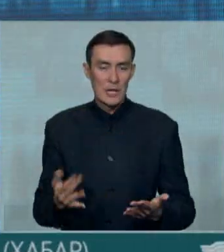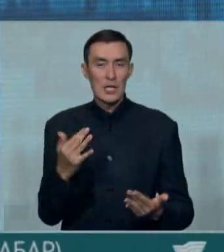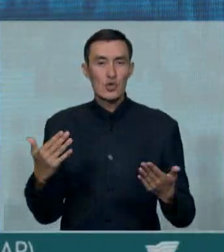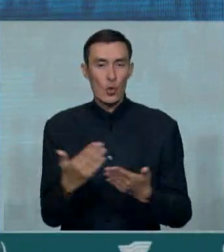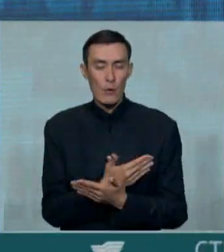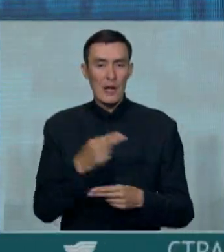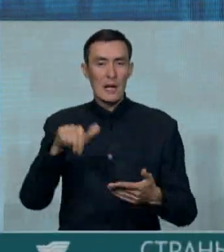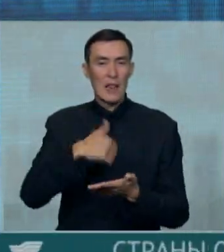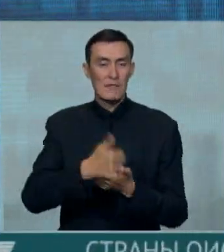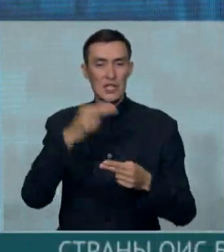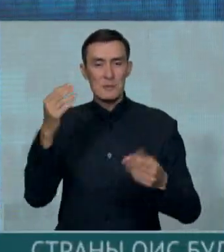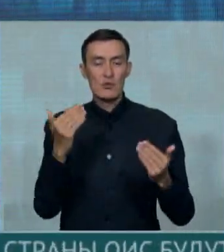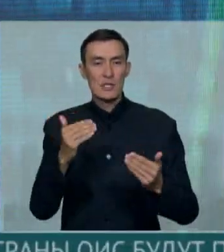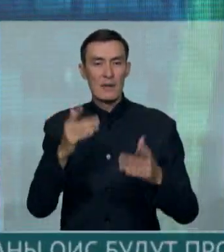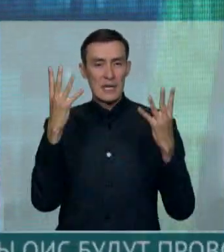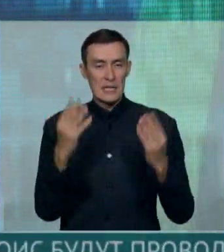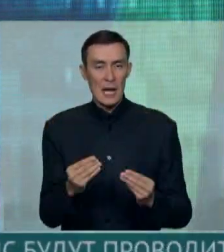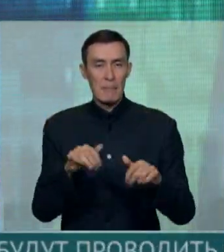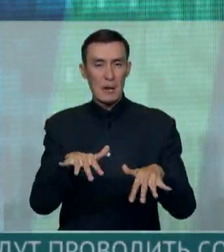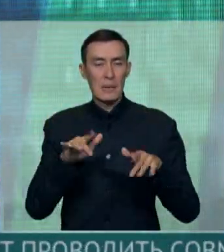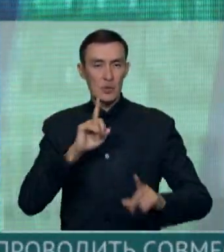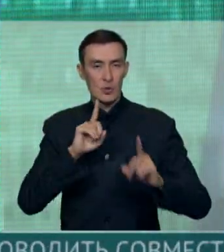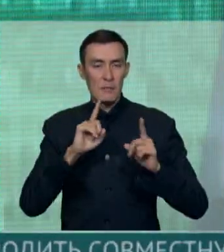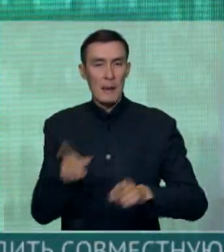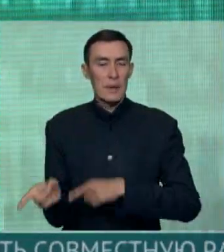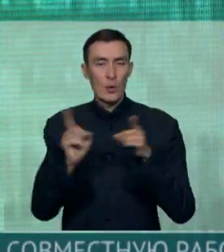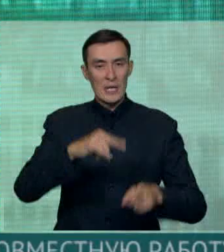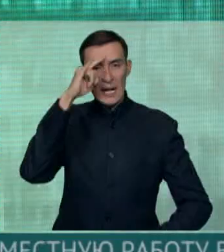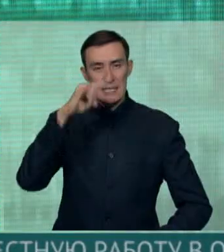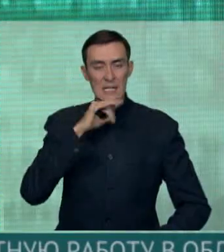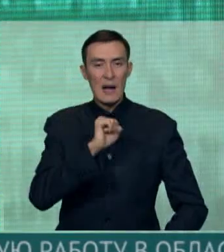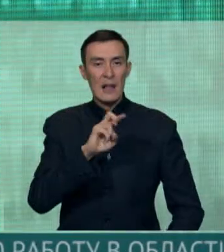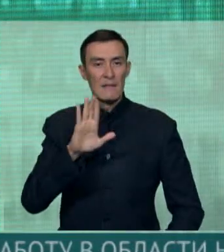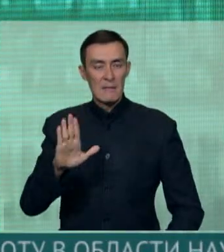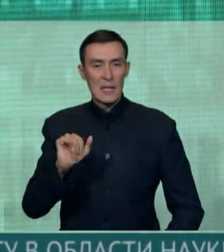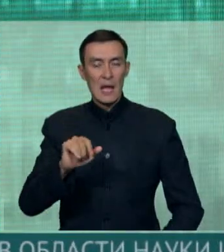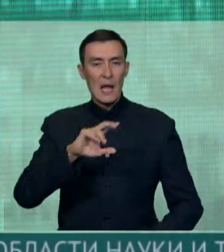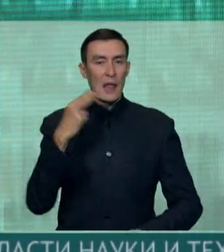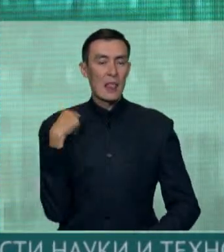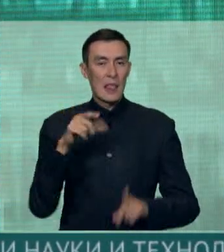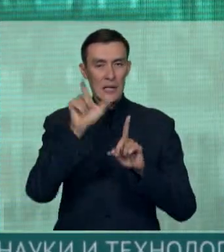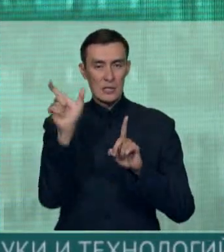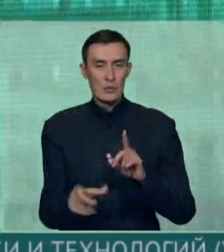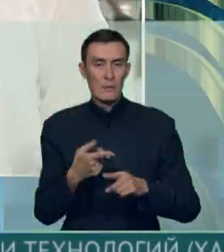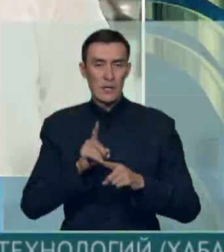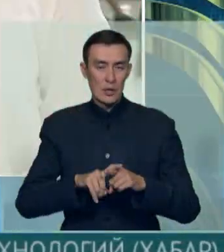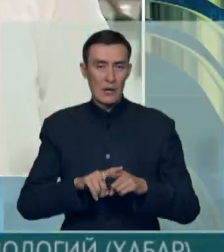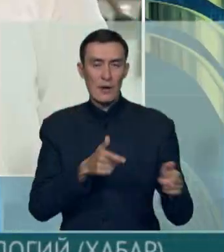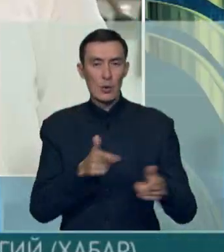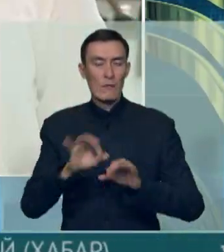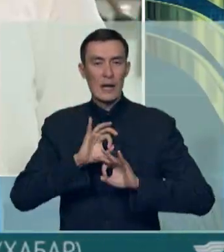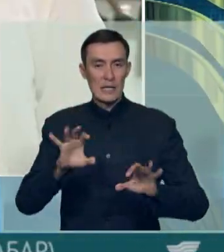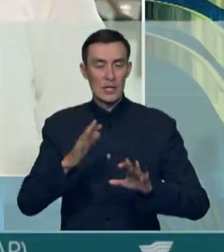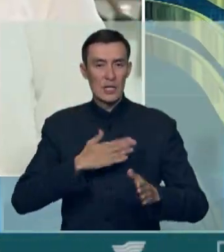И вернемся к одной из главных тем сегодняшнего дня – парламентским слушаниям о переходе казахского алфавита на латиницу. Подробностями с нами готова